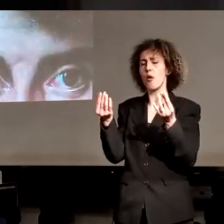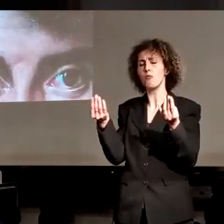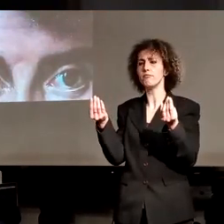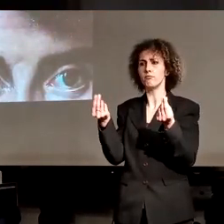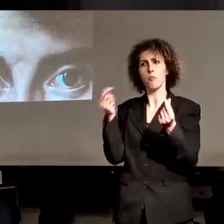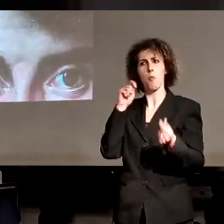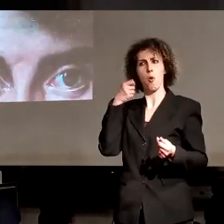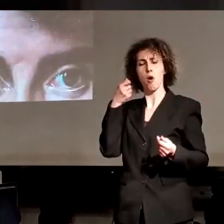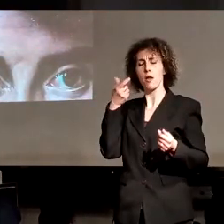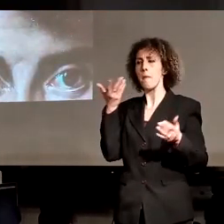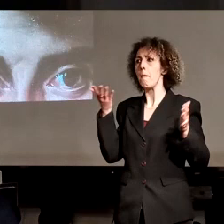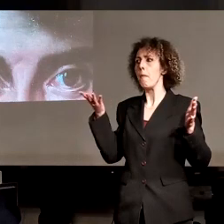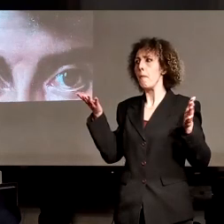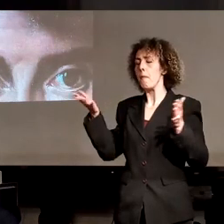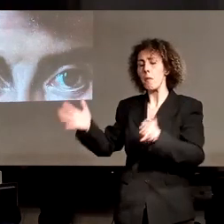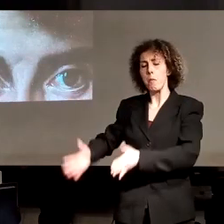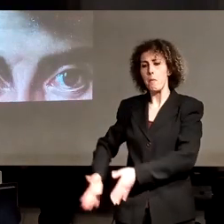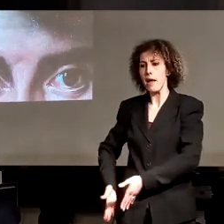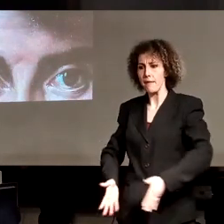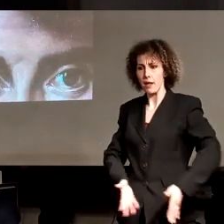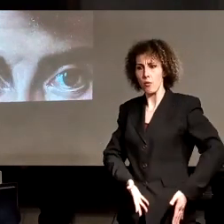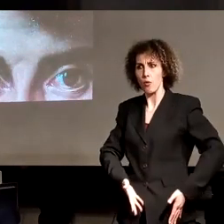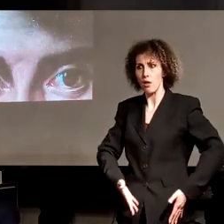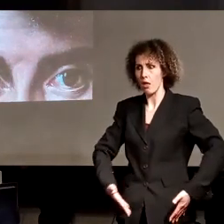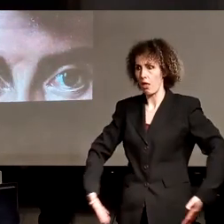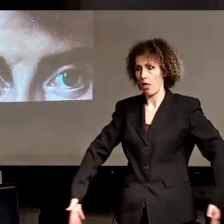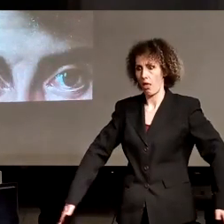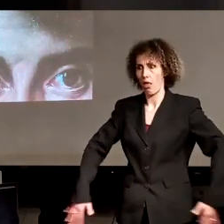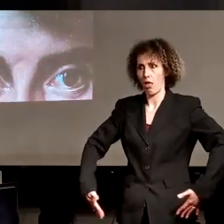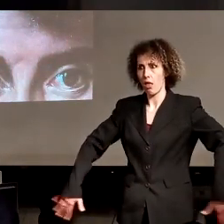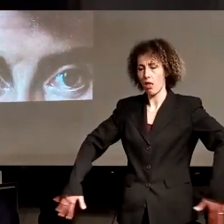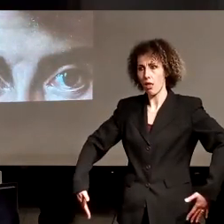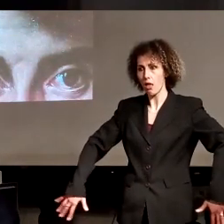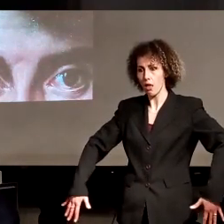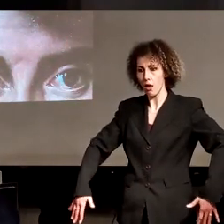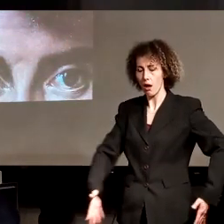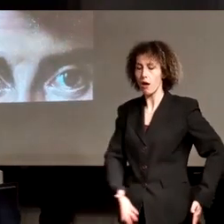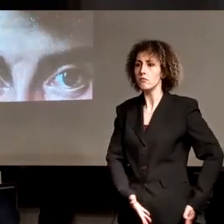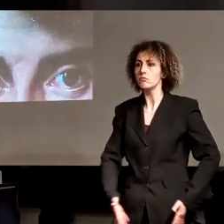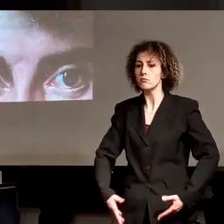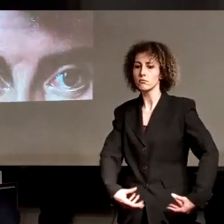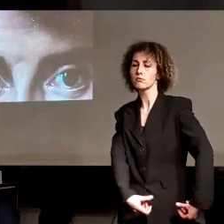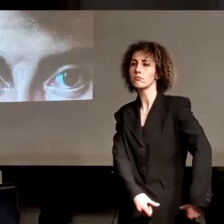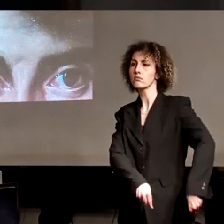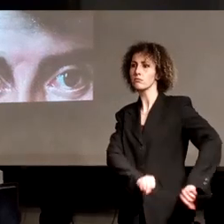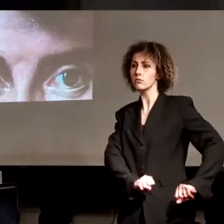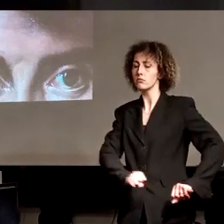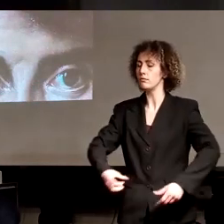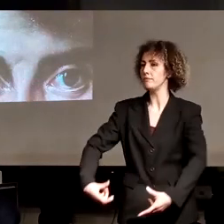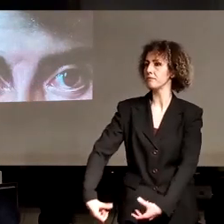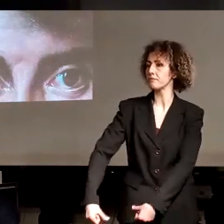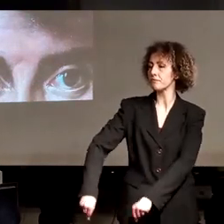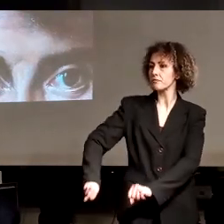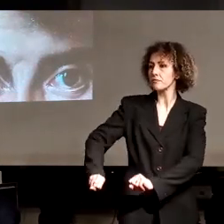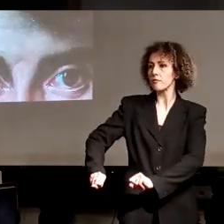per lui i pantaloni che gli pendevano sulle gambe erano arrotolati in fondo perché nostro cassero per la